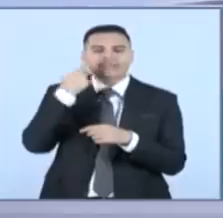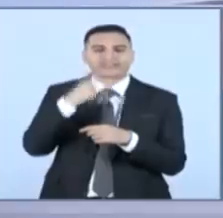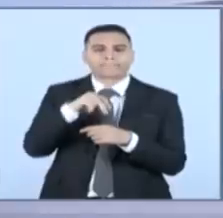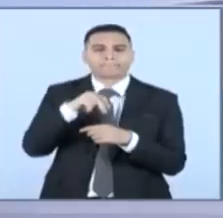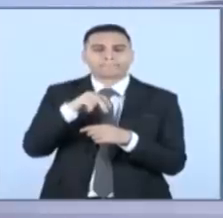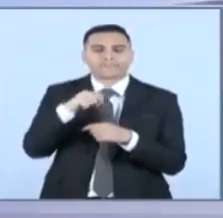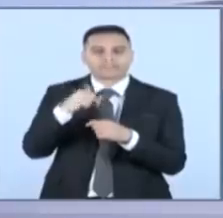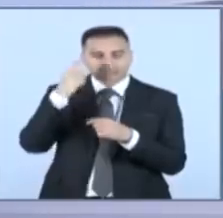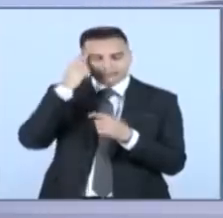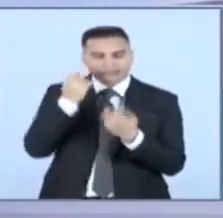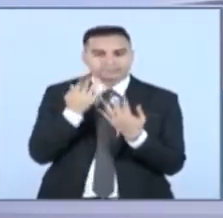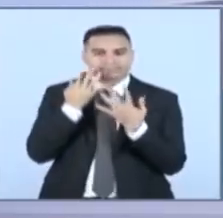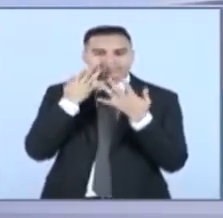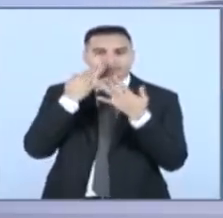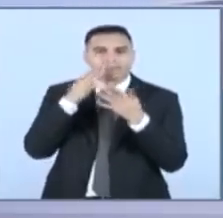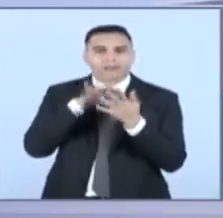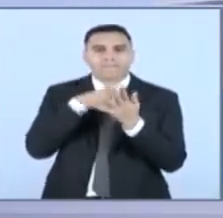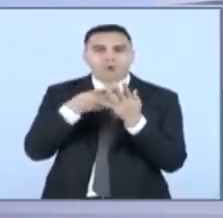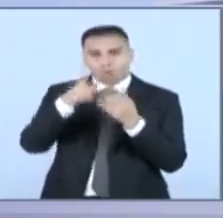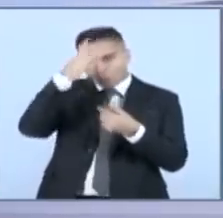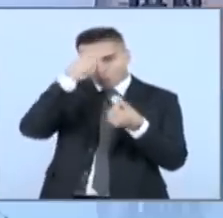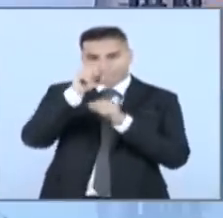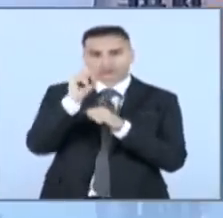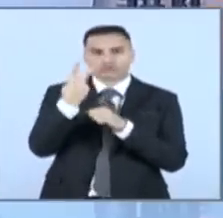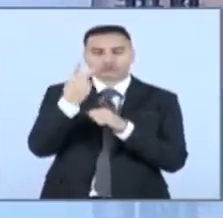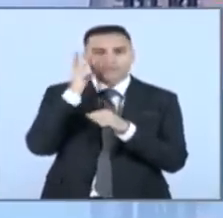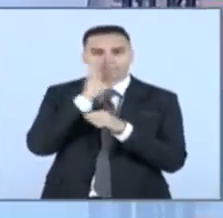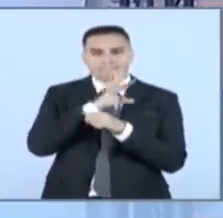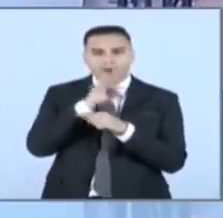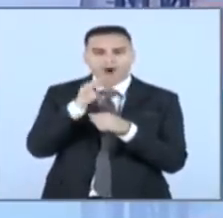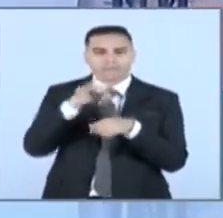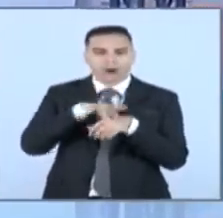عناصر المجموعة الثانية عشر، فما هو؟